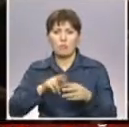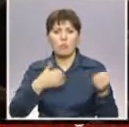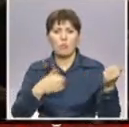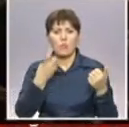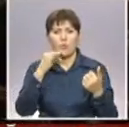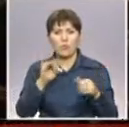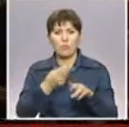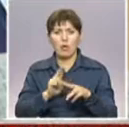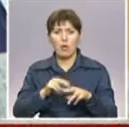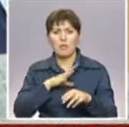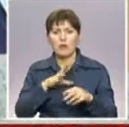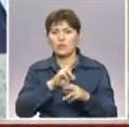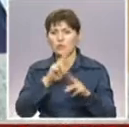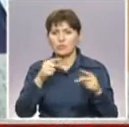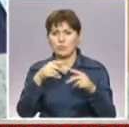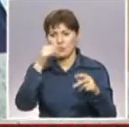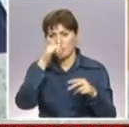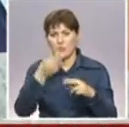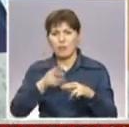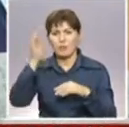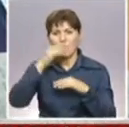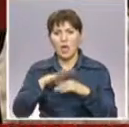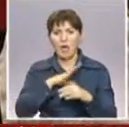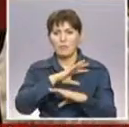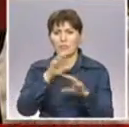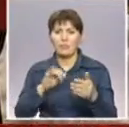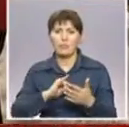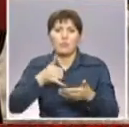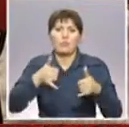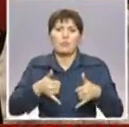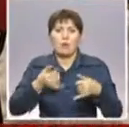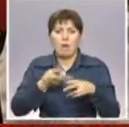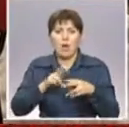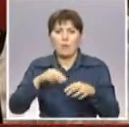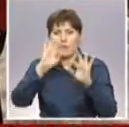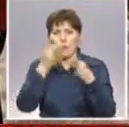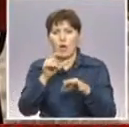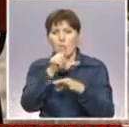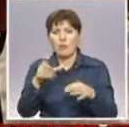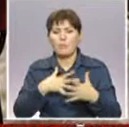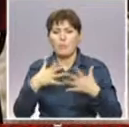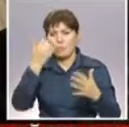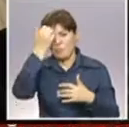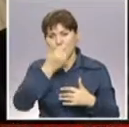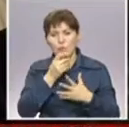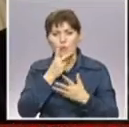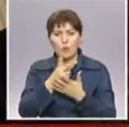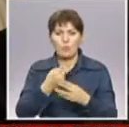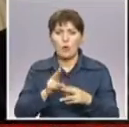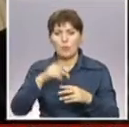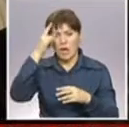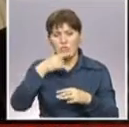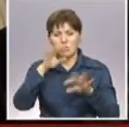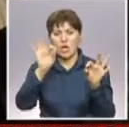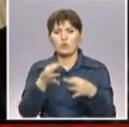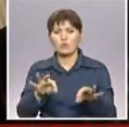құдіретіне шыдас берген ешкім жоқ. Кешке келген ел сәт сайын аяқтарынан тік тұрып, өнерпаздарға шын ықыластарын білдіріп жатты. Қазақтың